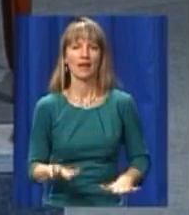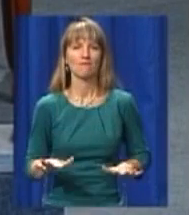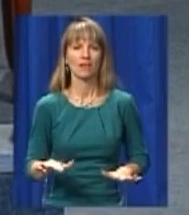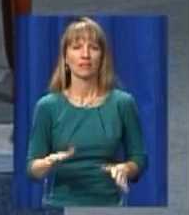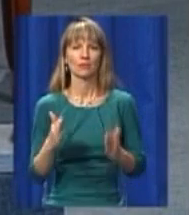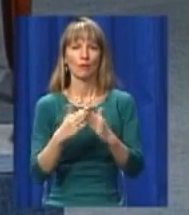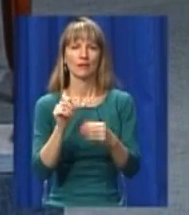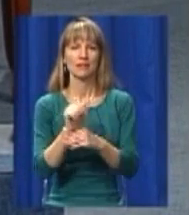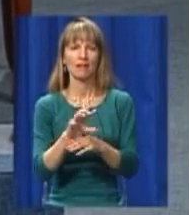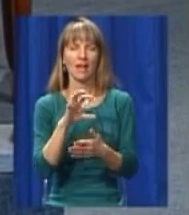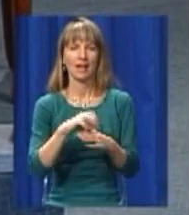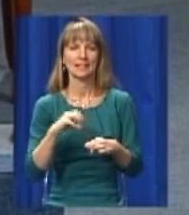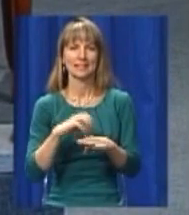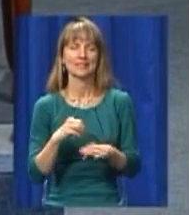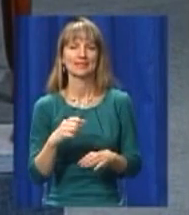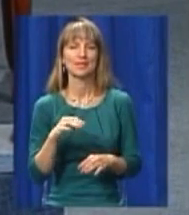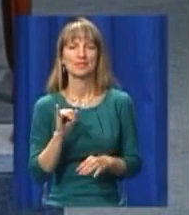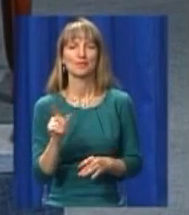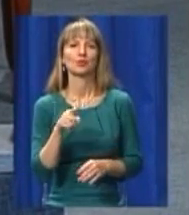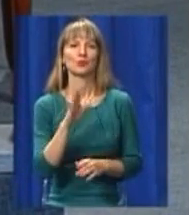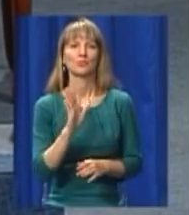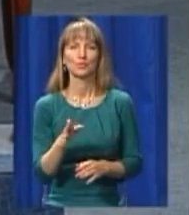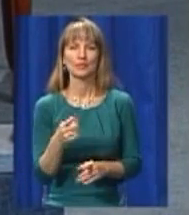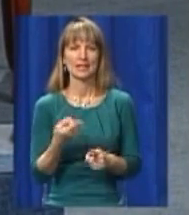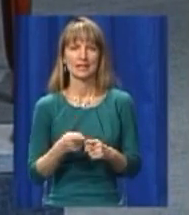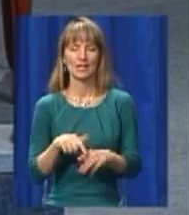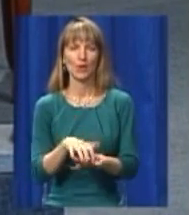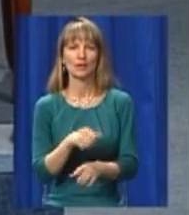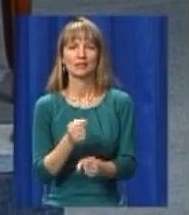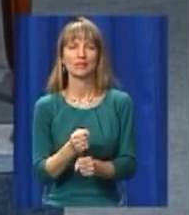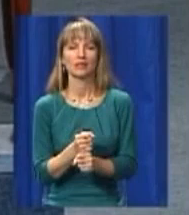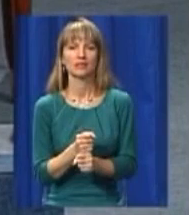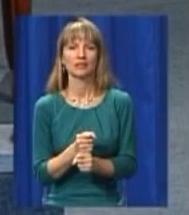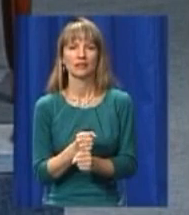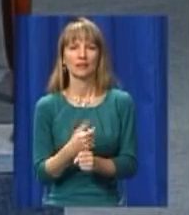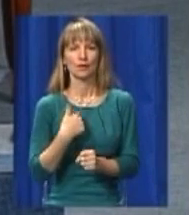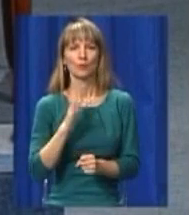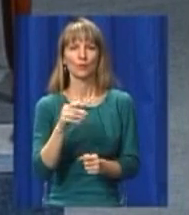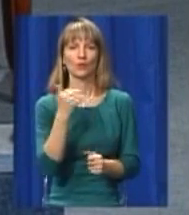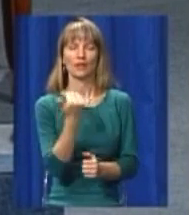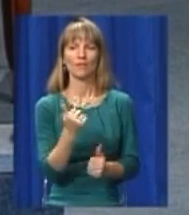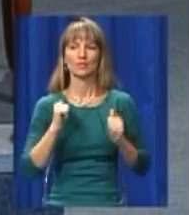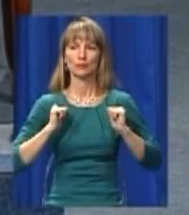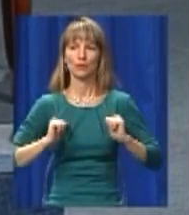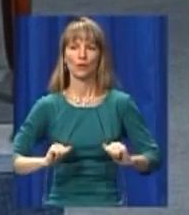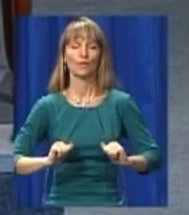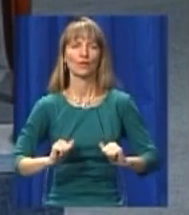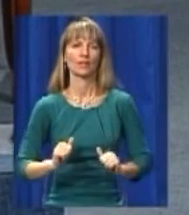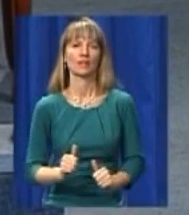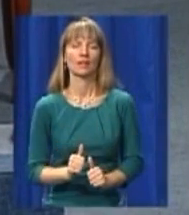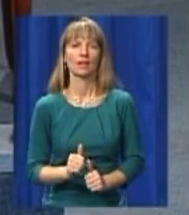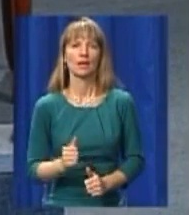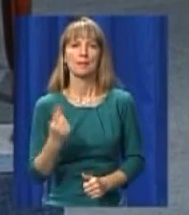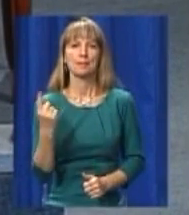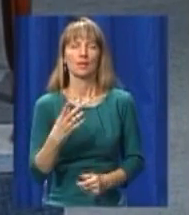домашні завдання там гризти? Погано. Що ти будеш з цим котиком робити? заспокоювати. Заспокоювати.